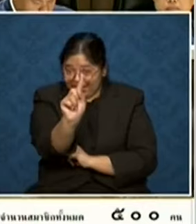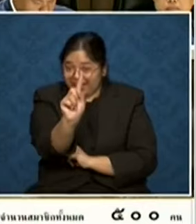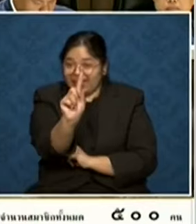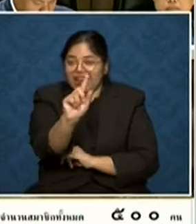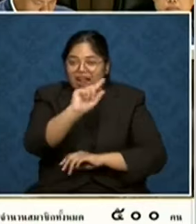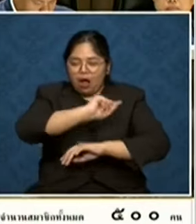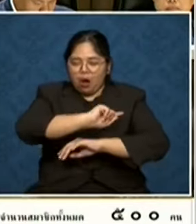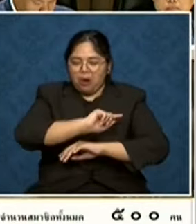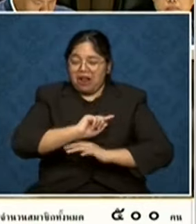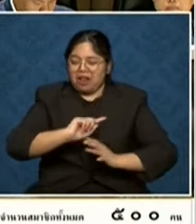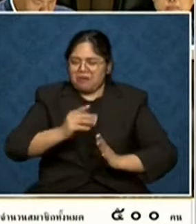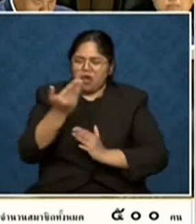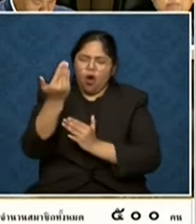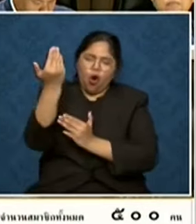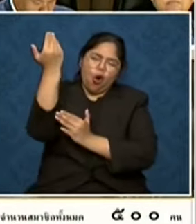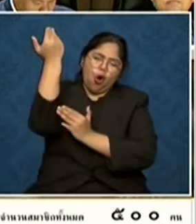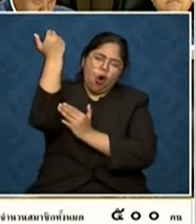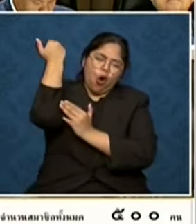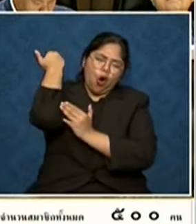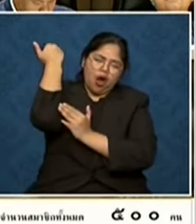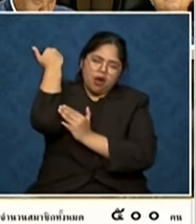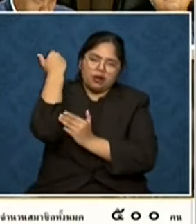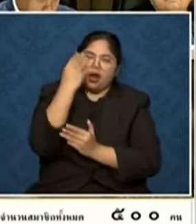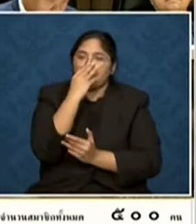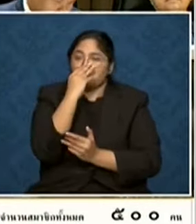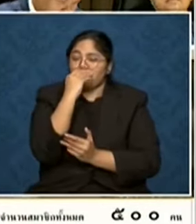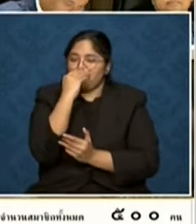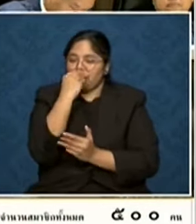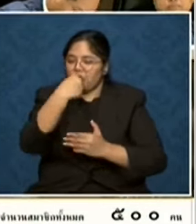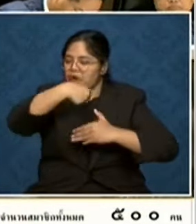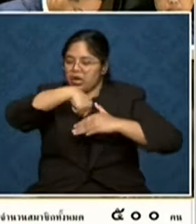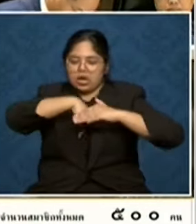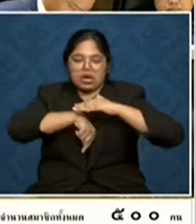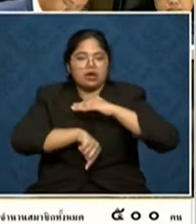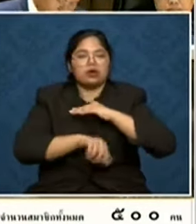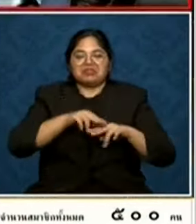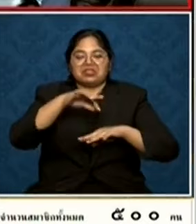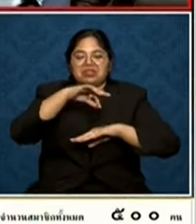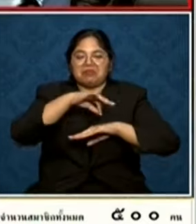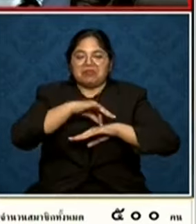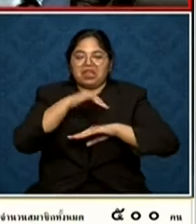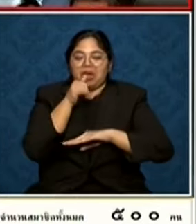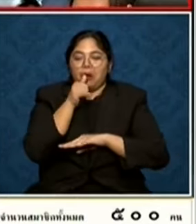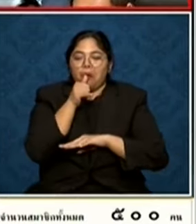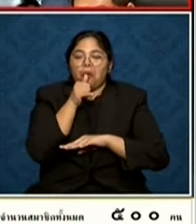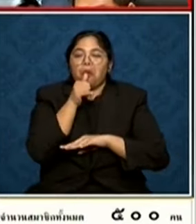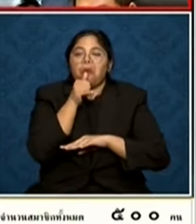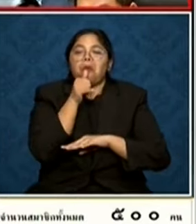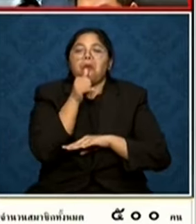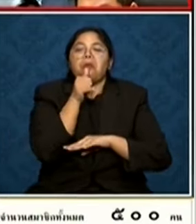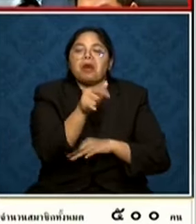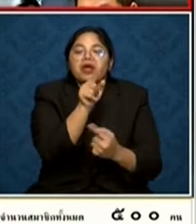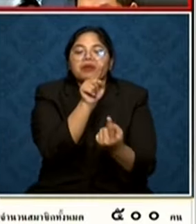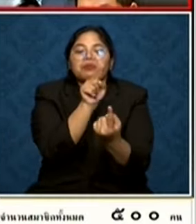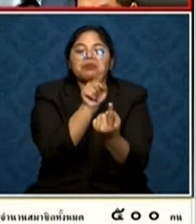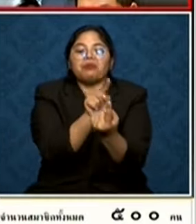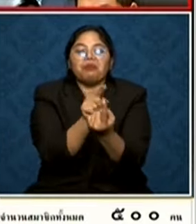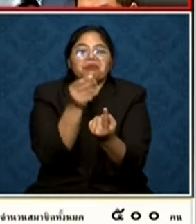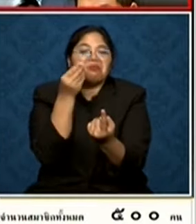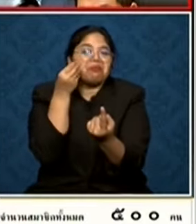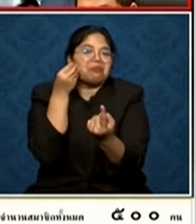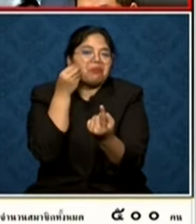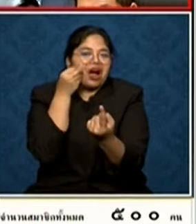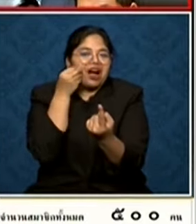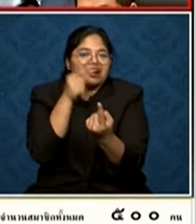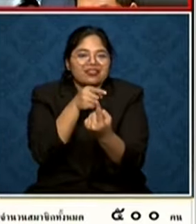ท้ไถ่มากเพราะนี่คือศัตรูหมายเลขหนึ่งที่ทำให้เขาอยู่ในสภาวะแบบนี้นี่คือจุดจบอย่างถาวรที่เป็นแค้นฝังอุ่น